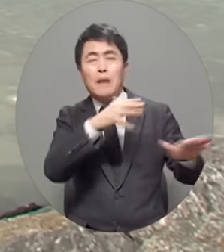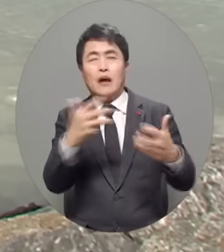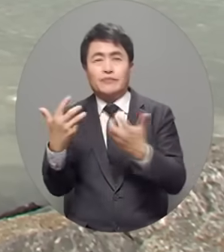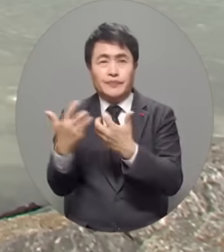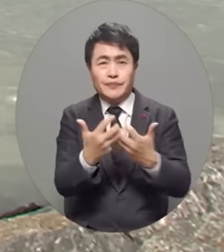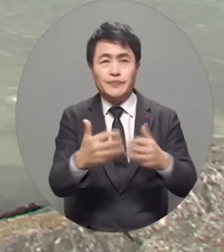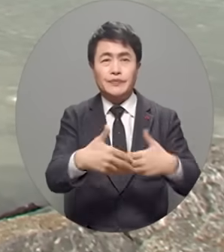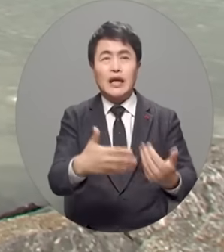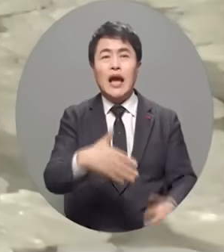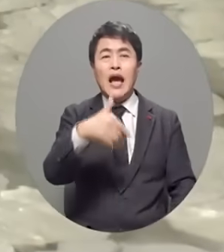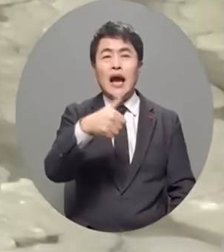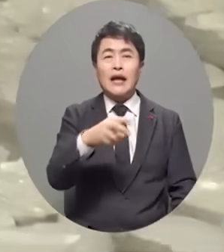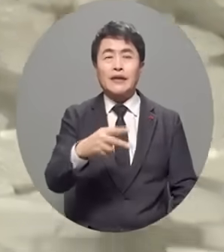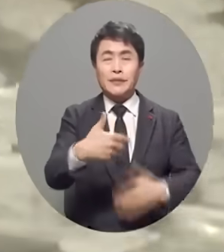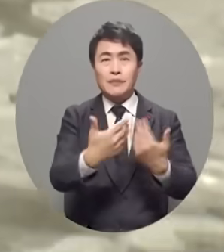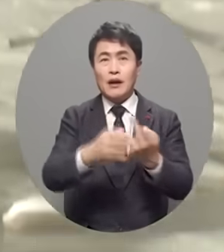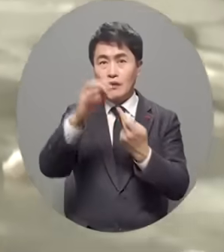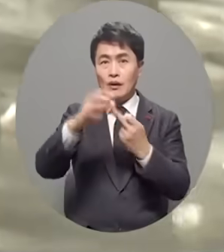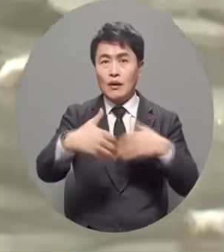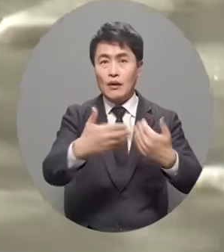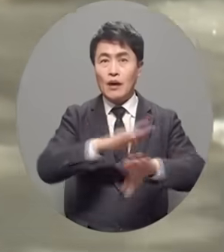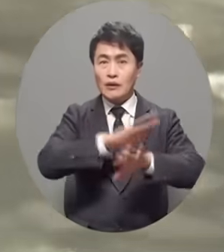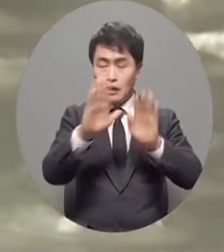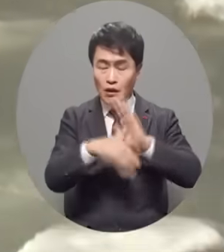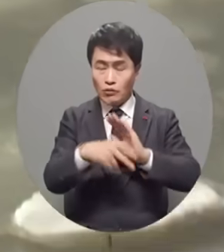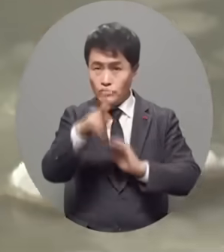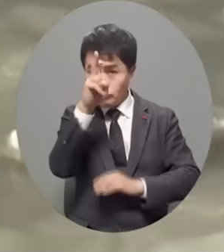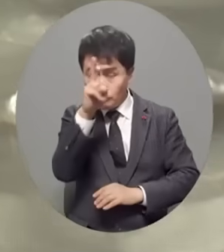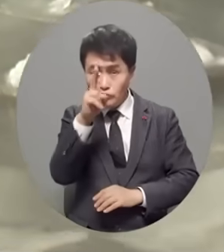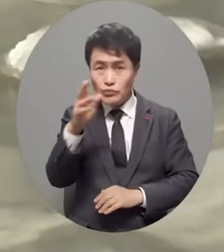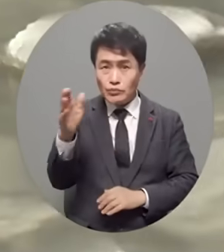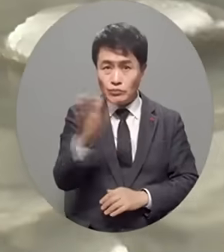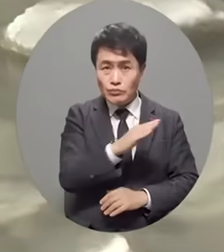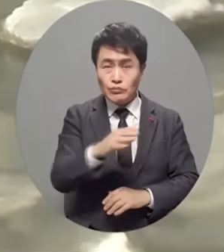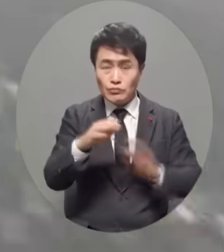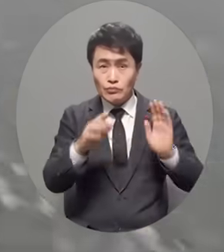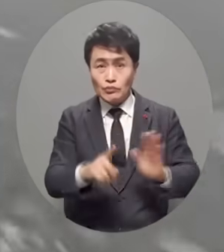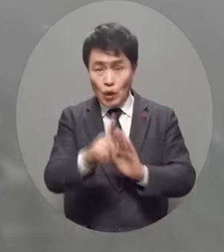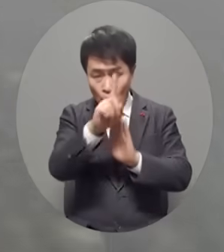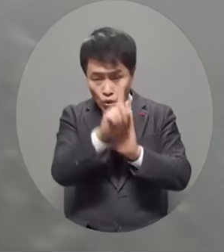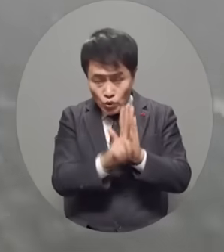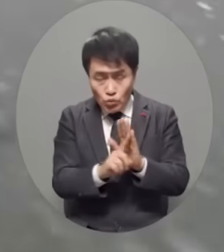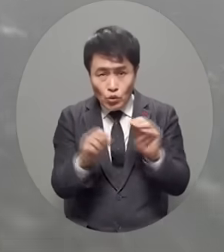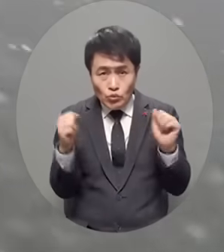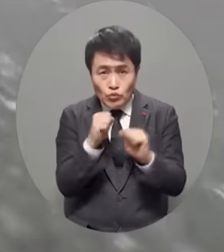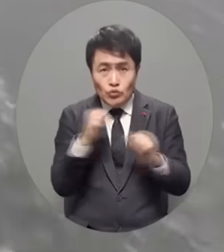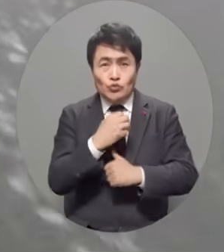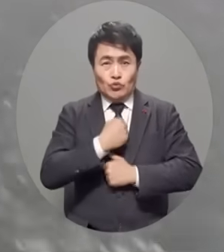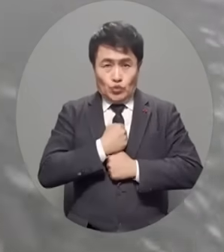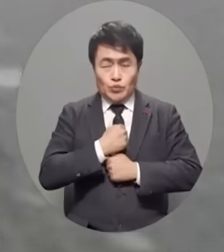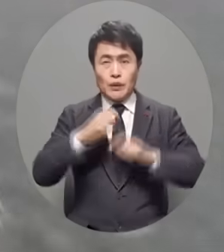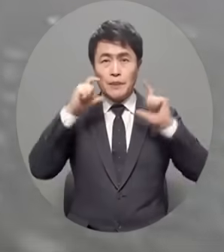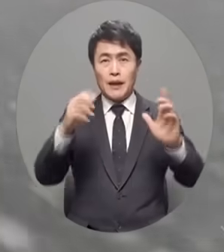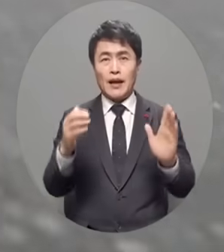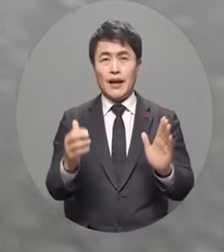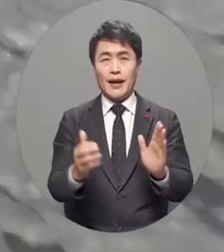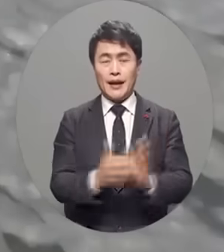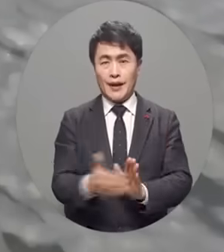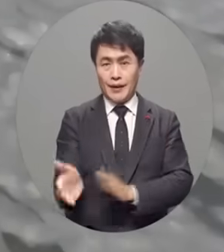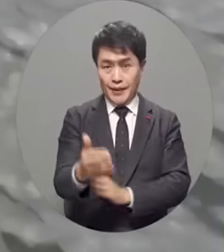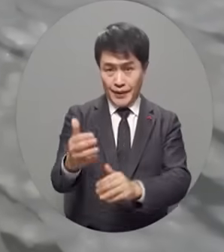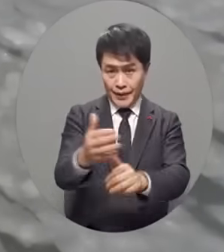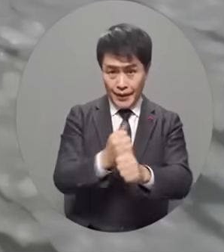가로리만 등 서해 연안에는 오늘 낮 12시를 기해 저수온 주의보가 발령됐습니다. 어민들은 제철을